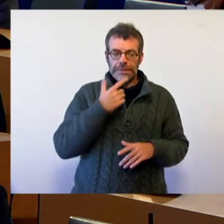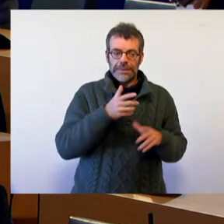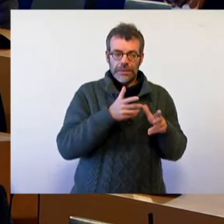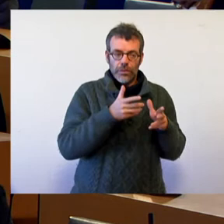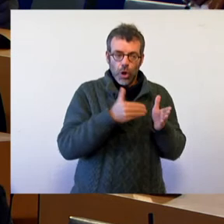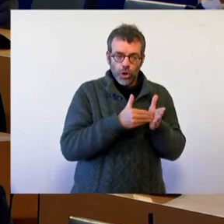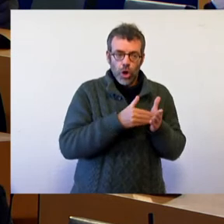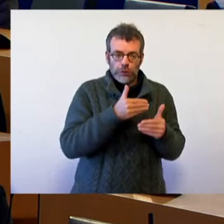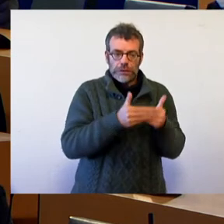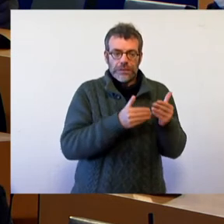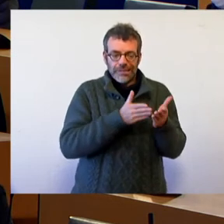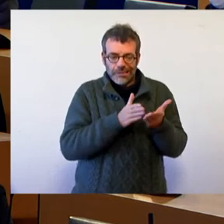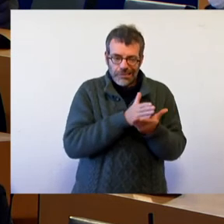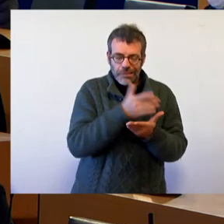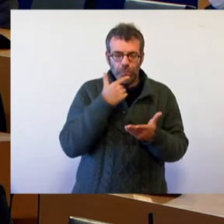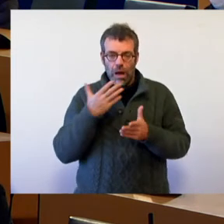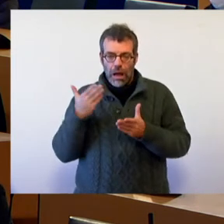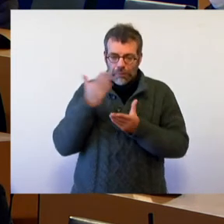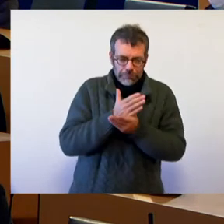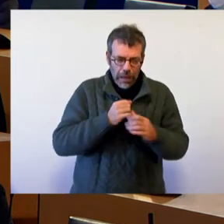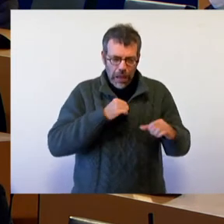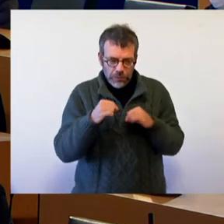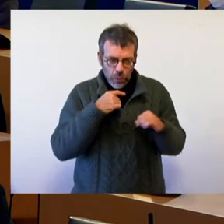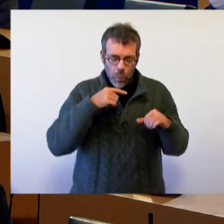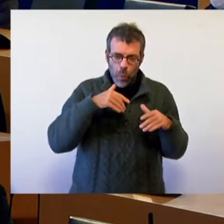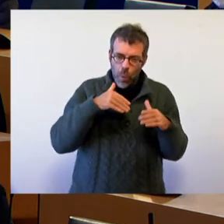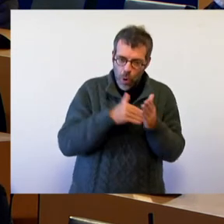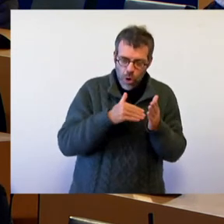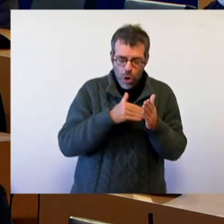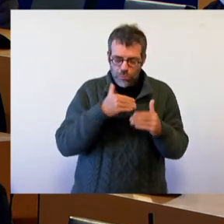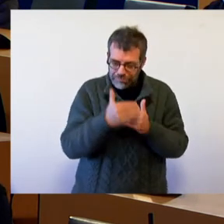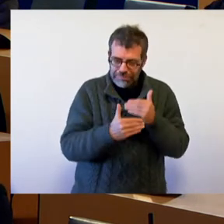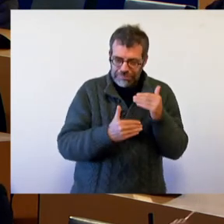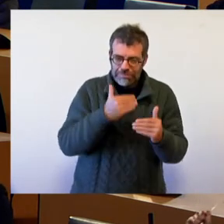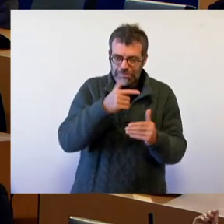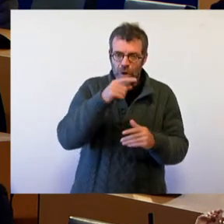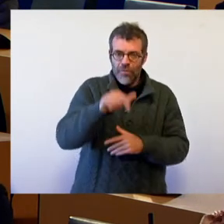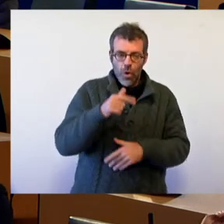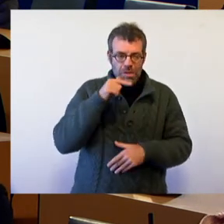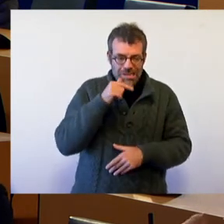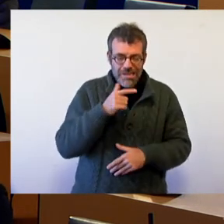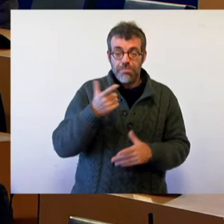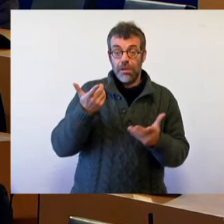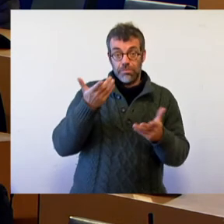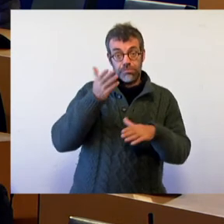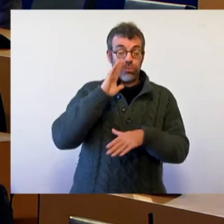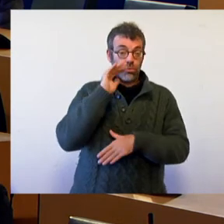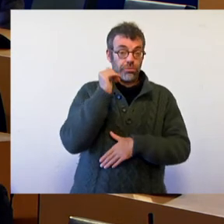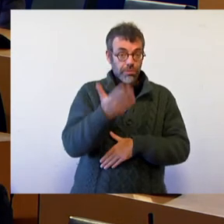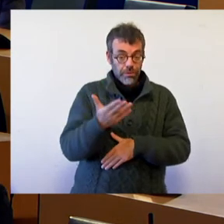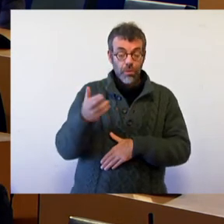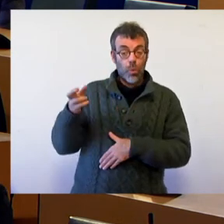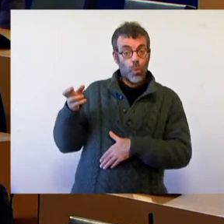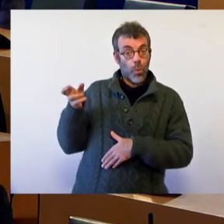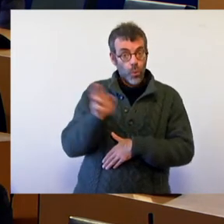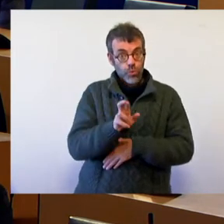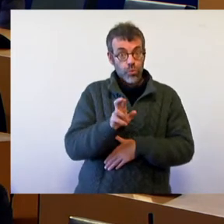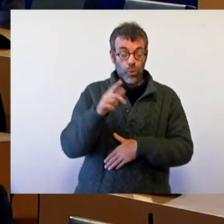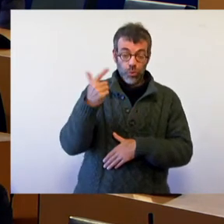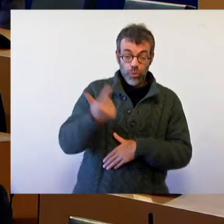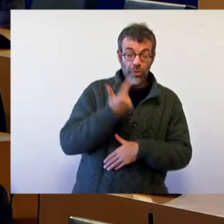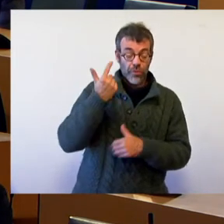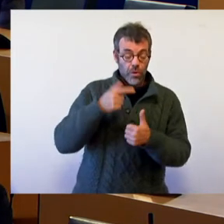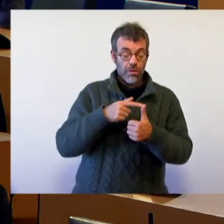volonté et de continuité d'action. Nous sommes donc retournés avec la police nationale 2 fois au mois de décembre,